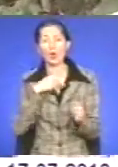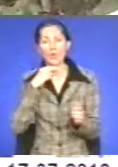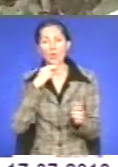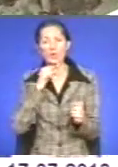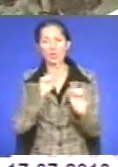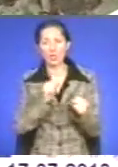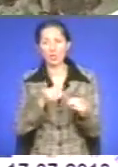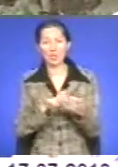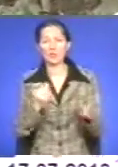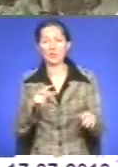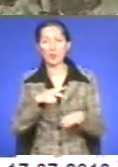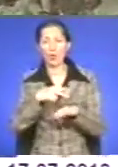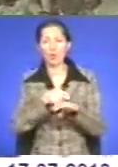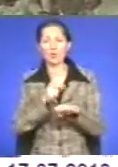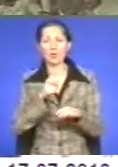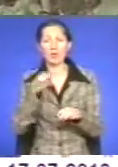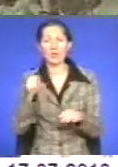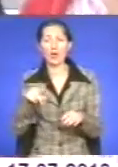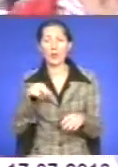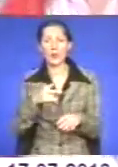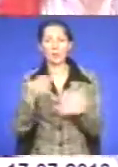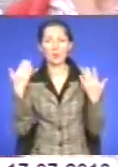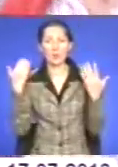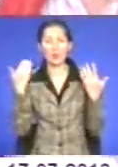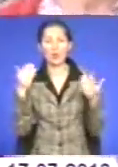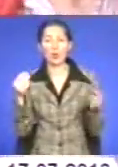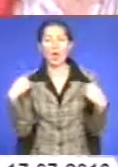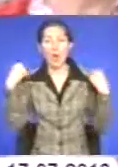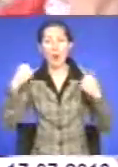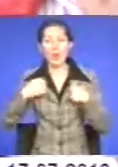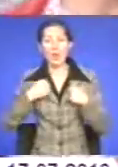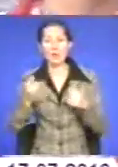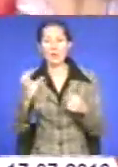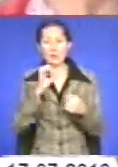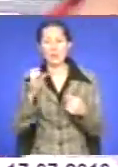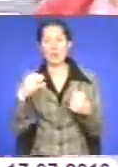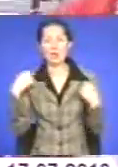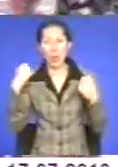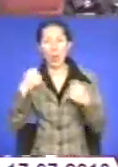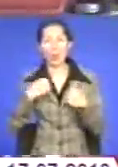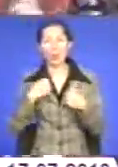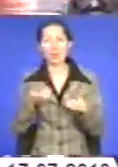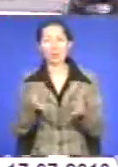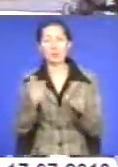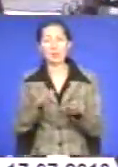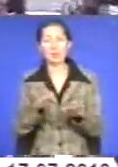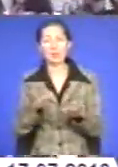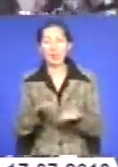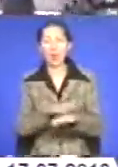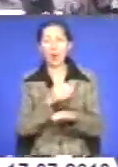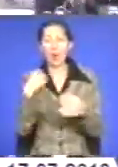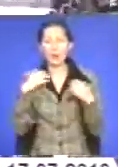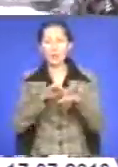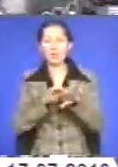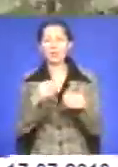укусів кліщами. Вирушаючи на відпочинок, бажано одягати світлий одяг, залишати щонайменше відкритих ділянок тіла і обов'язково час від